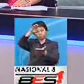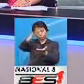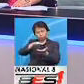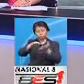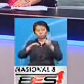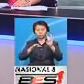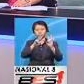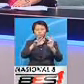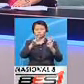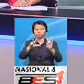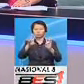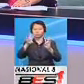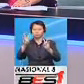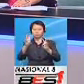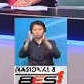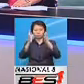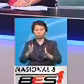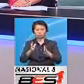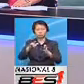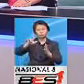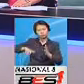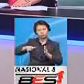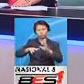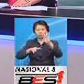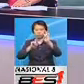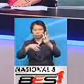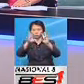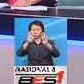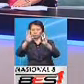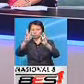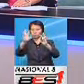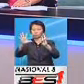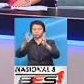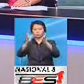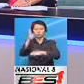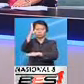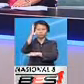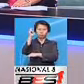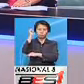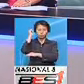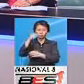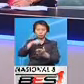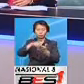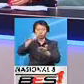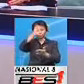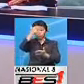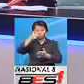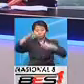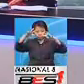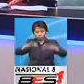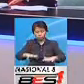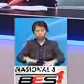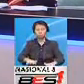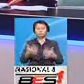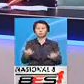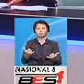7,327 orang pada lewat petang tadi berbanding 7965 tengah hari tadi dan ia berikutan banjir semakin